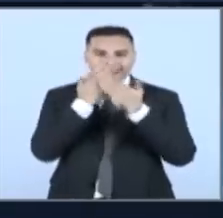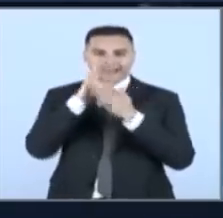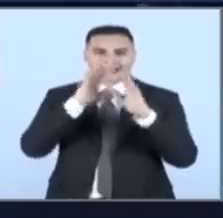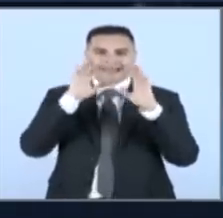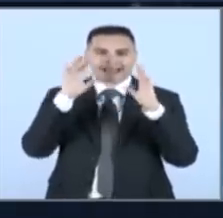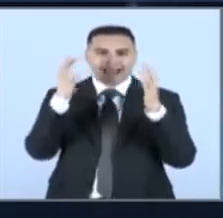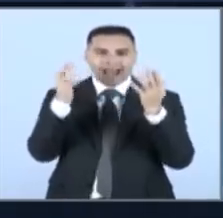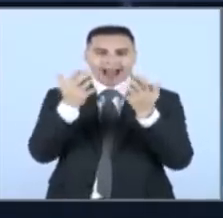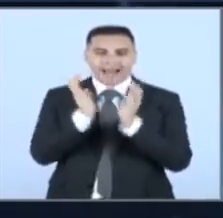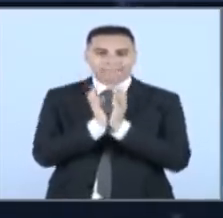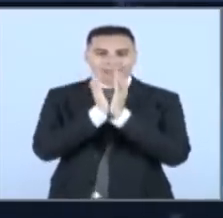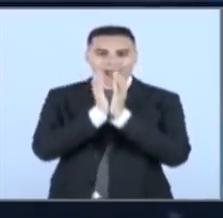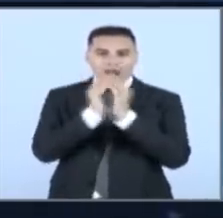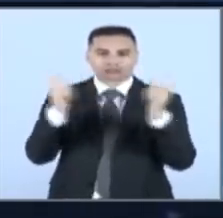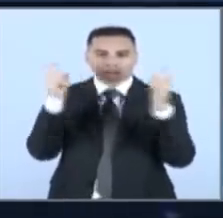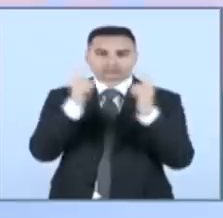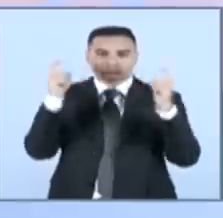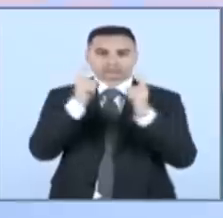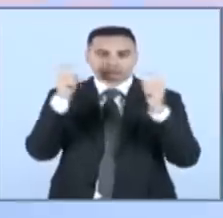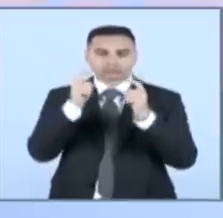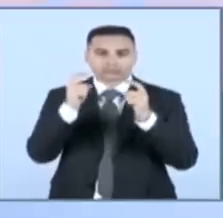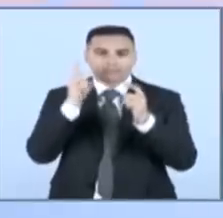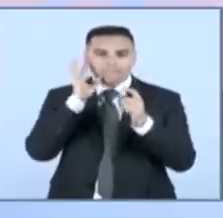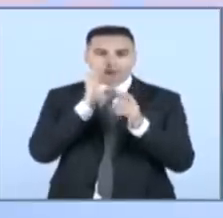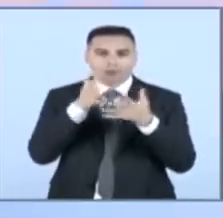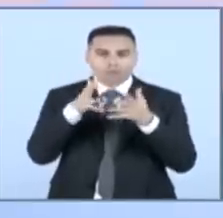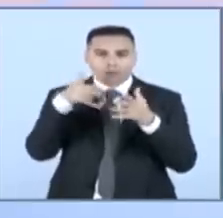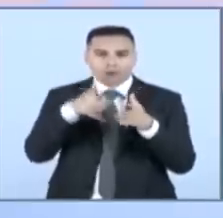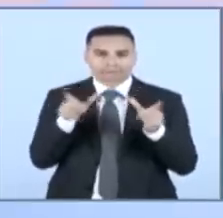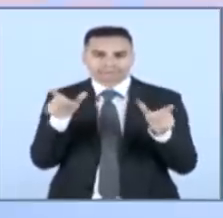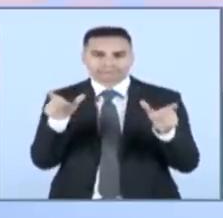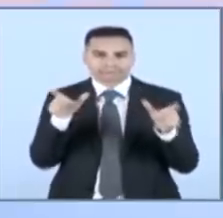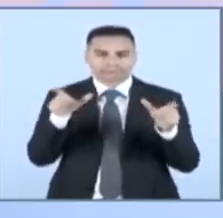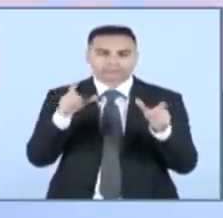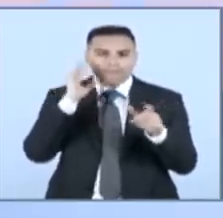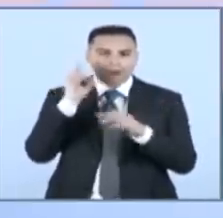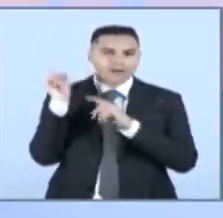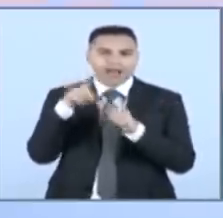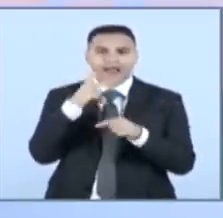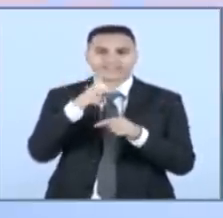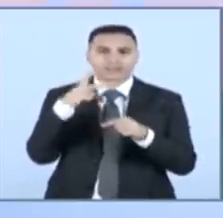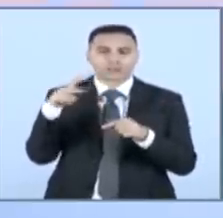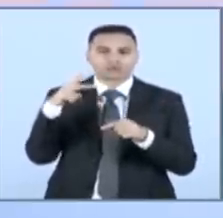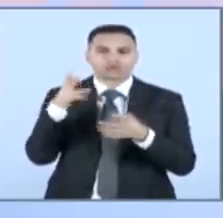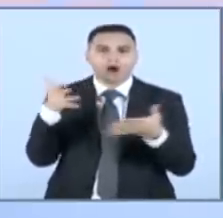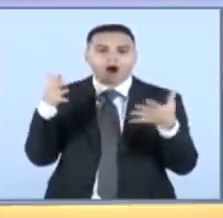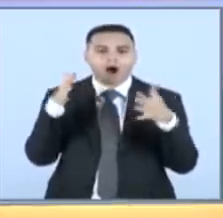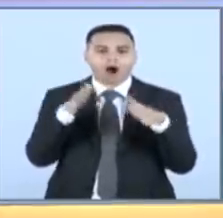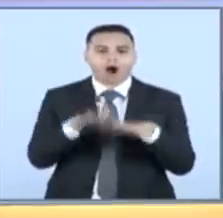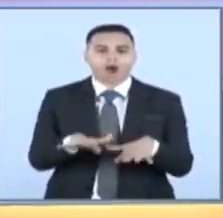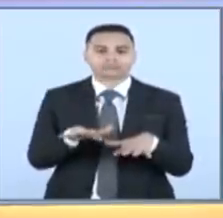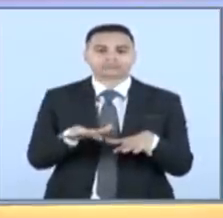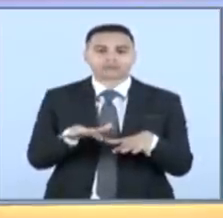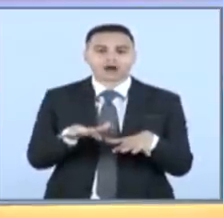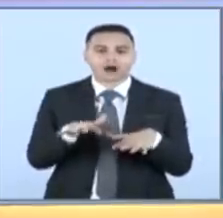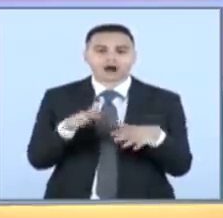عام 2022؟ استنى أقول لك كم معلومة. أنت معاك مدام منال، يعني